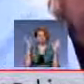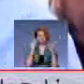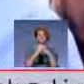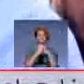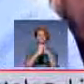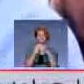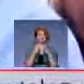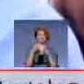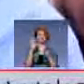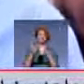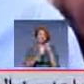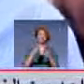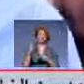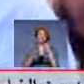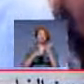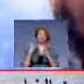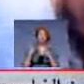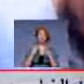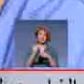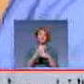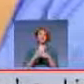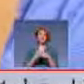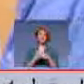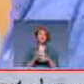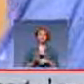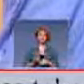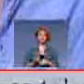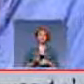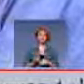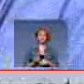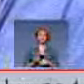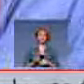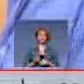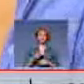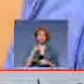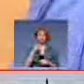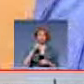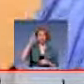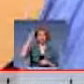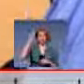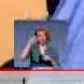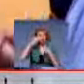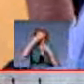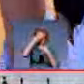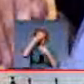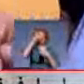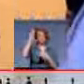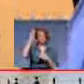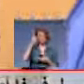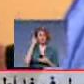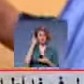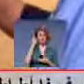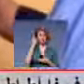في بيت؟ بالتاكيد لازم نحط كل الاعتبارات. نعم، هو دكتور عمرو هو عالم الغيب دايما لا يتعامل معه بالعقل.